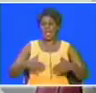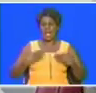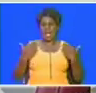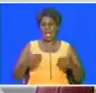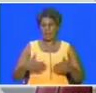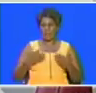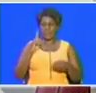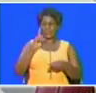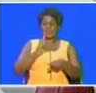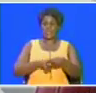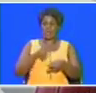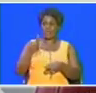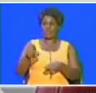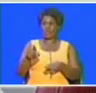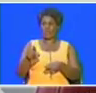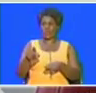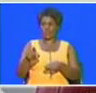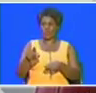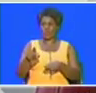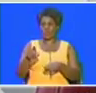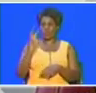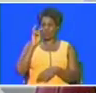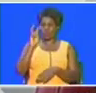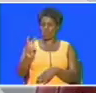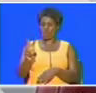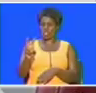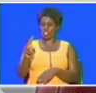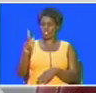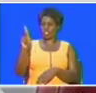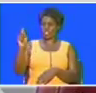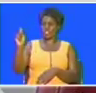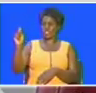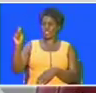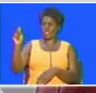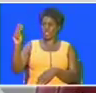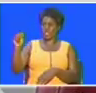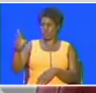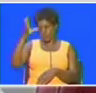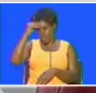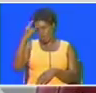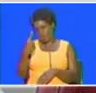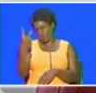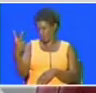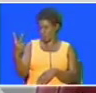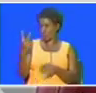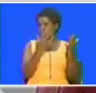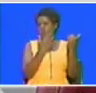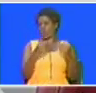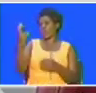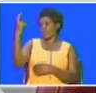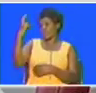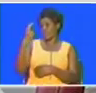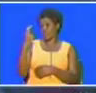sana unapoweka KTN News na kuweza kumtazama Bikifimbo. Najua kama umejifunza moja au mawili. Basi